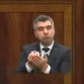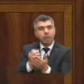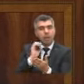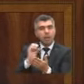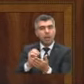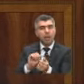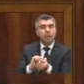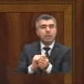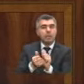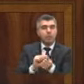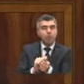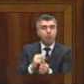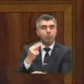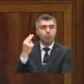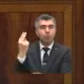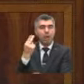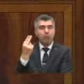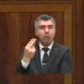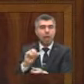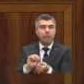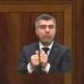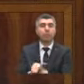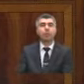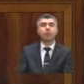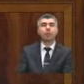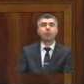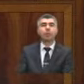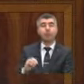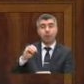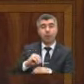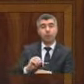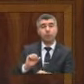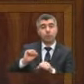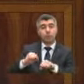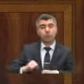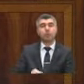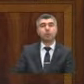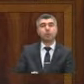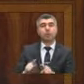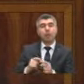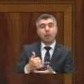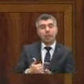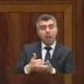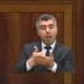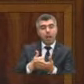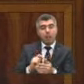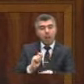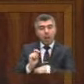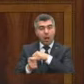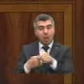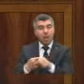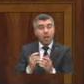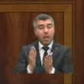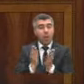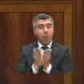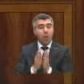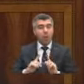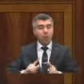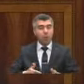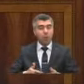الرياضة بالجامعات الرياضية. وبالفعل فإن دعم وتطوير التمدرس بالوسط القروي يندرج